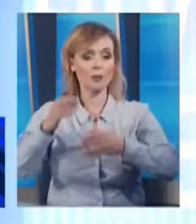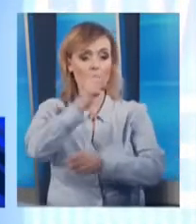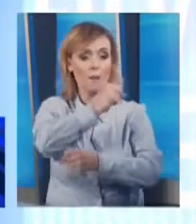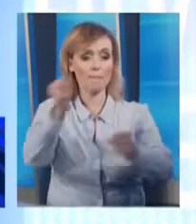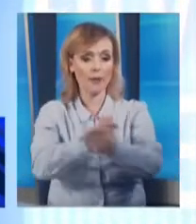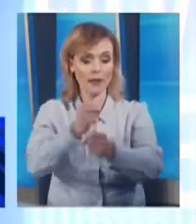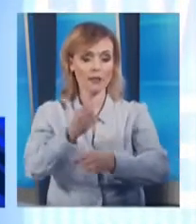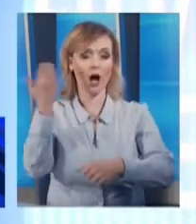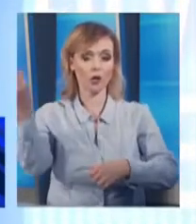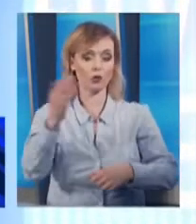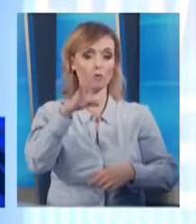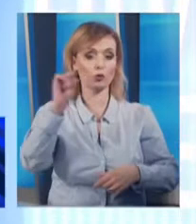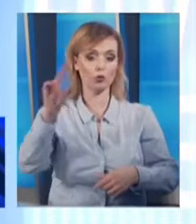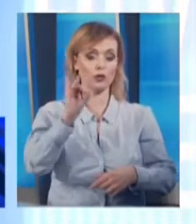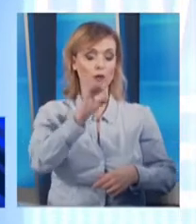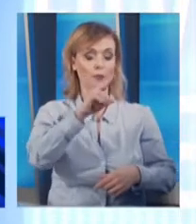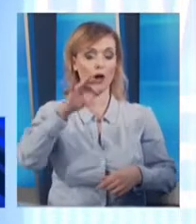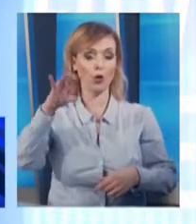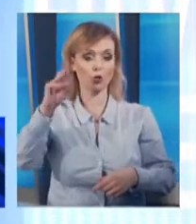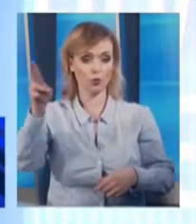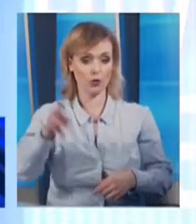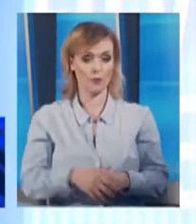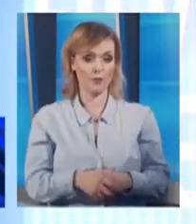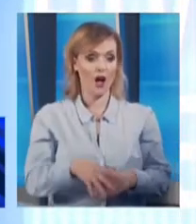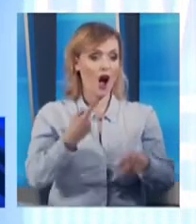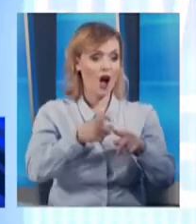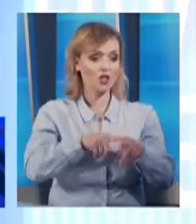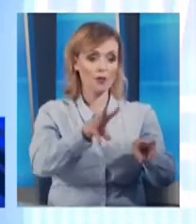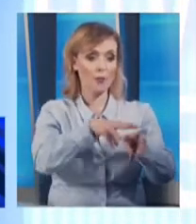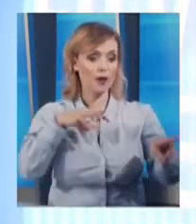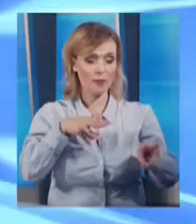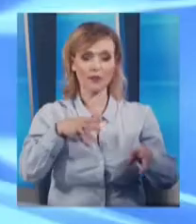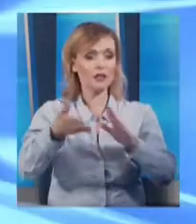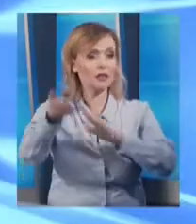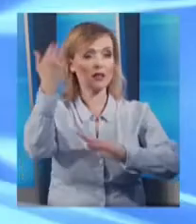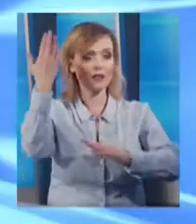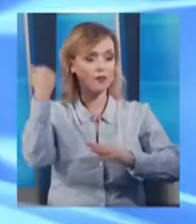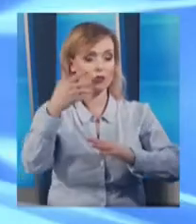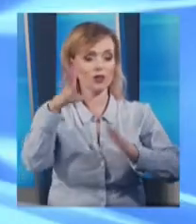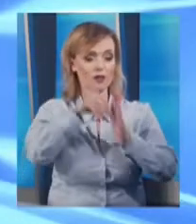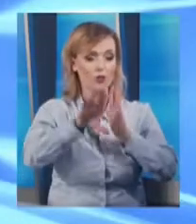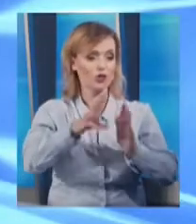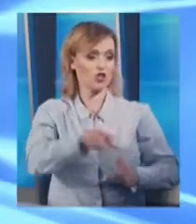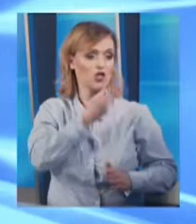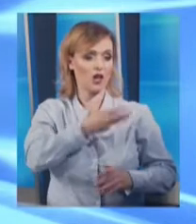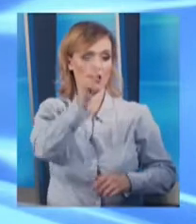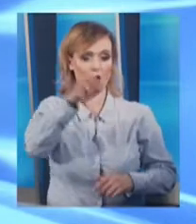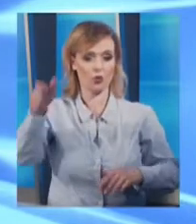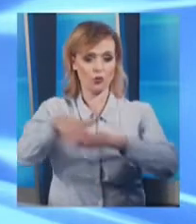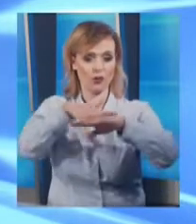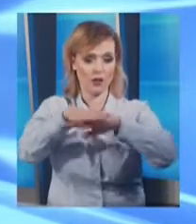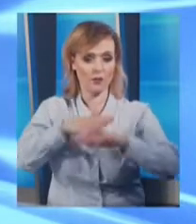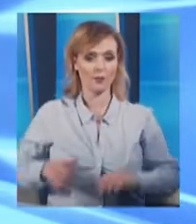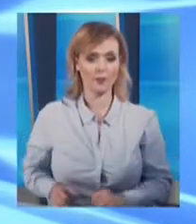Dodon. Acest Parlament de mult nu mai reprezintă voința poporului. Da, am înțeles. Deci, după eventuale anticipate, după